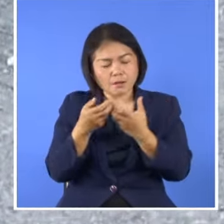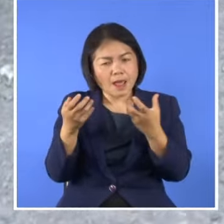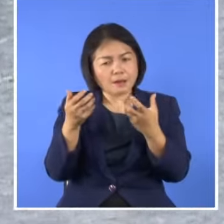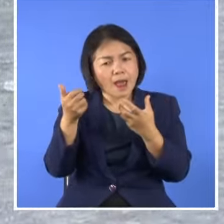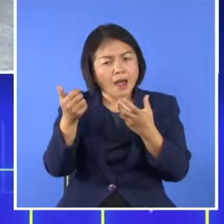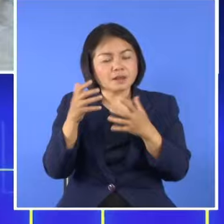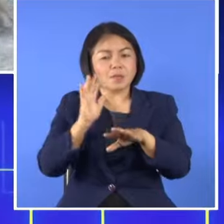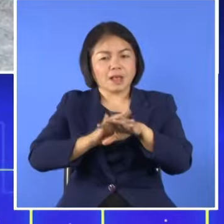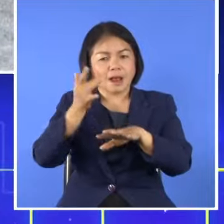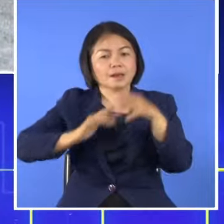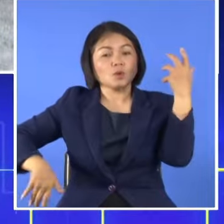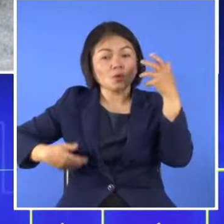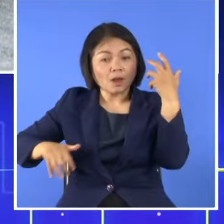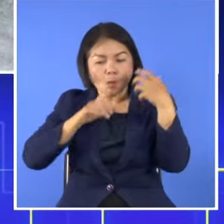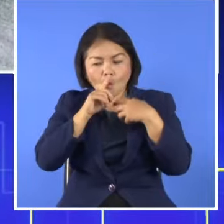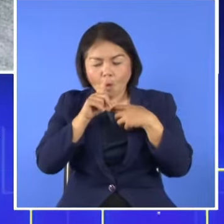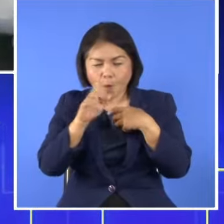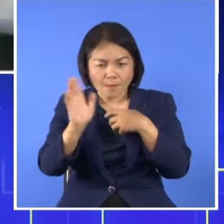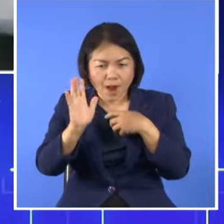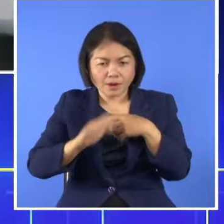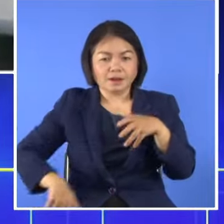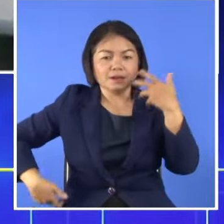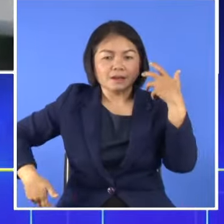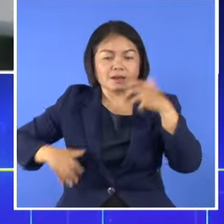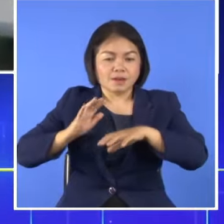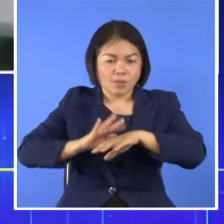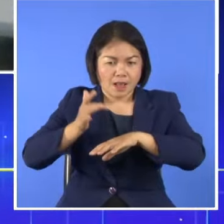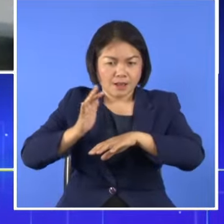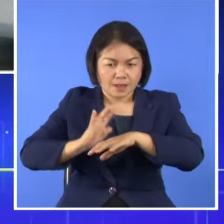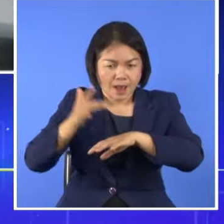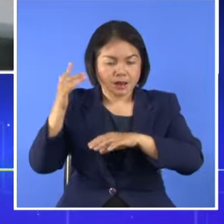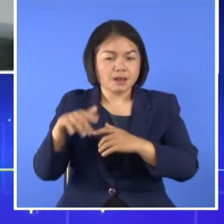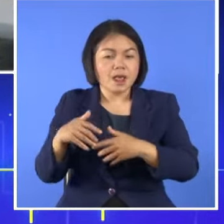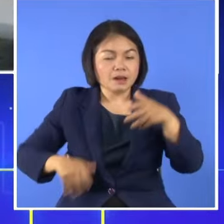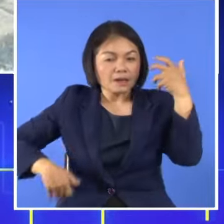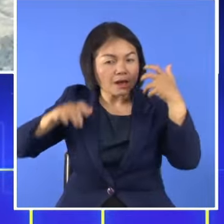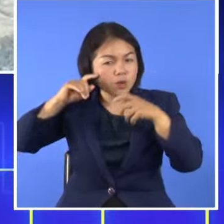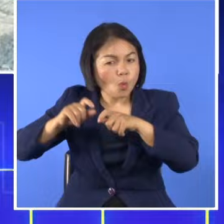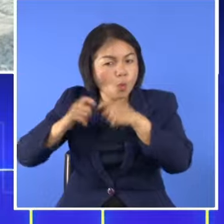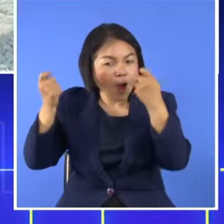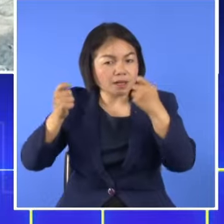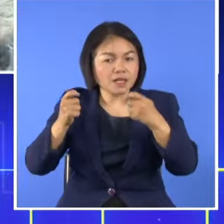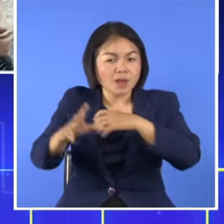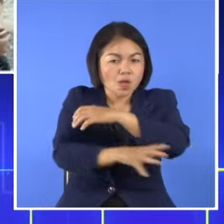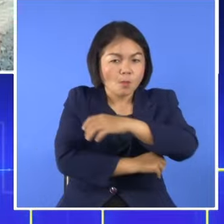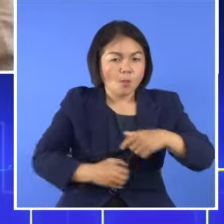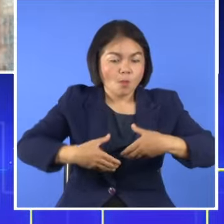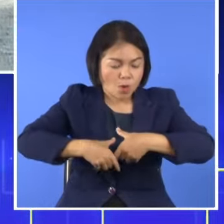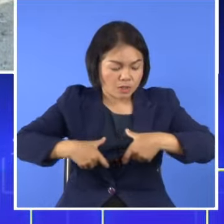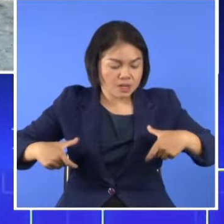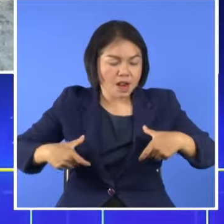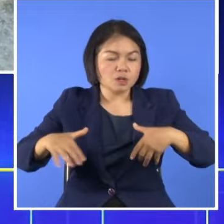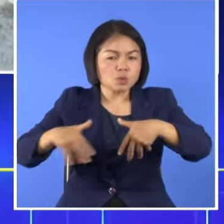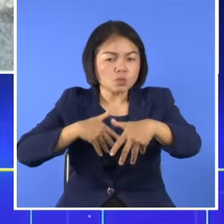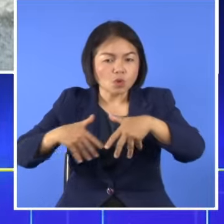ธรรมชาติของลิงนะก็ไม่ว่ากันหรอกครับเท่ากับณเดชกับแหว่งที่ขโมยกางเกงนจับไม่ได้เอออ้าตอนนี้เขาก็เพิ่ม